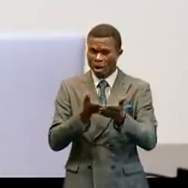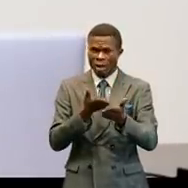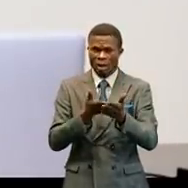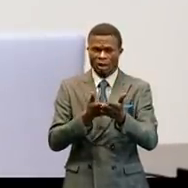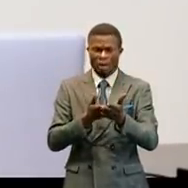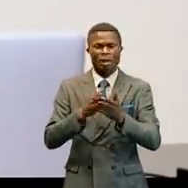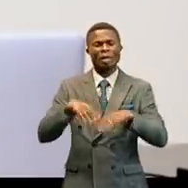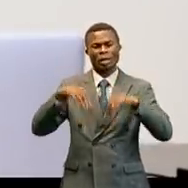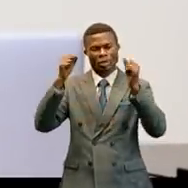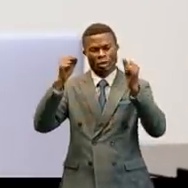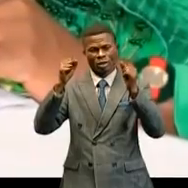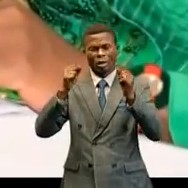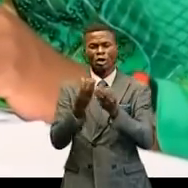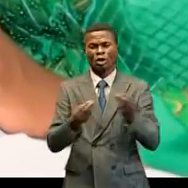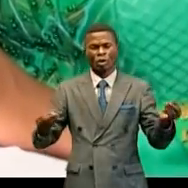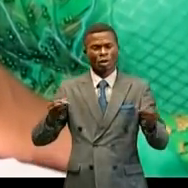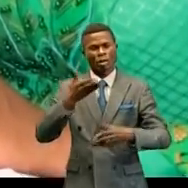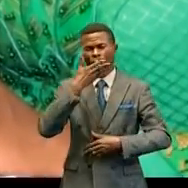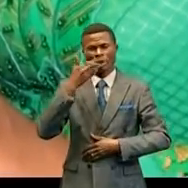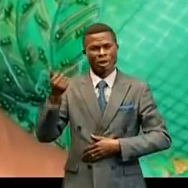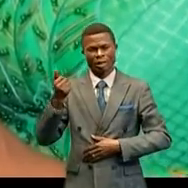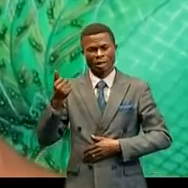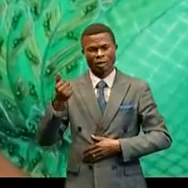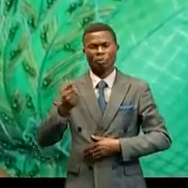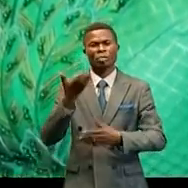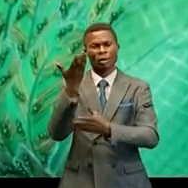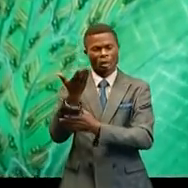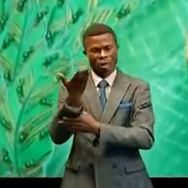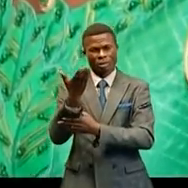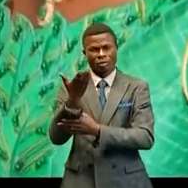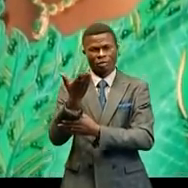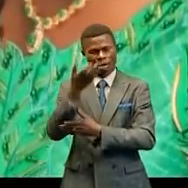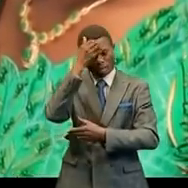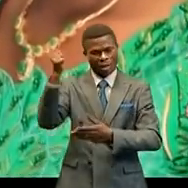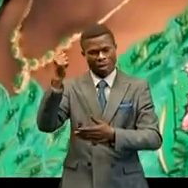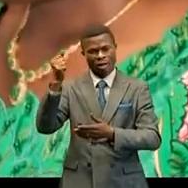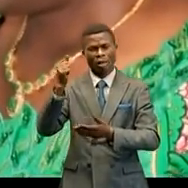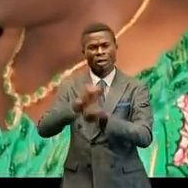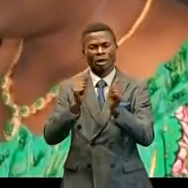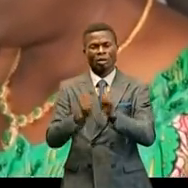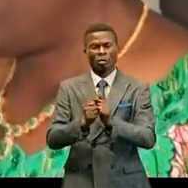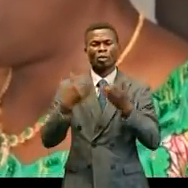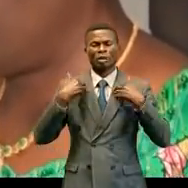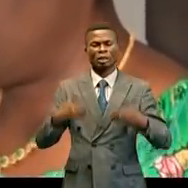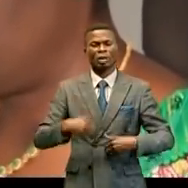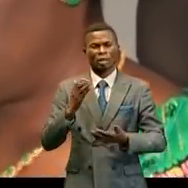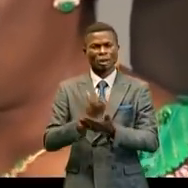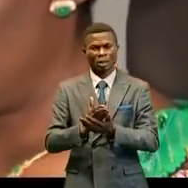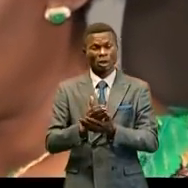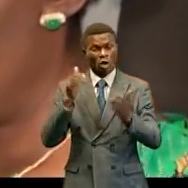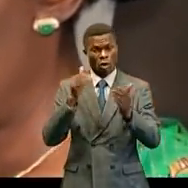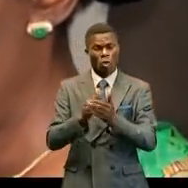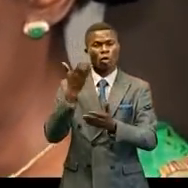ont abouti à des résolutions concrètes, invitant ainsi la grève dans les secteurs de la santé. Face